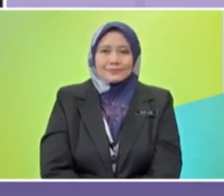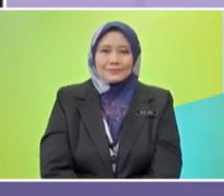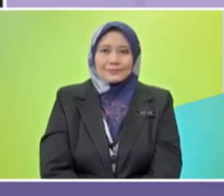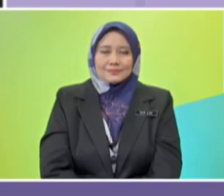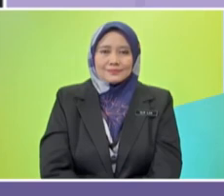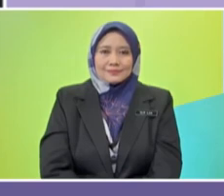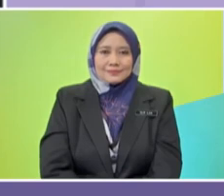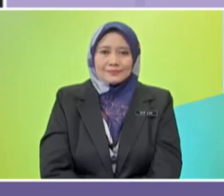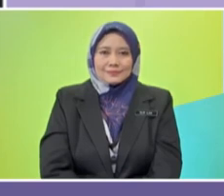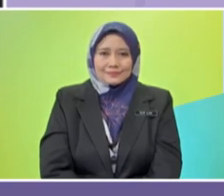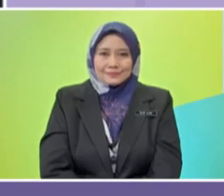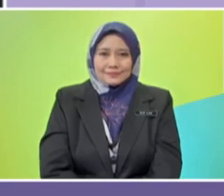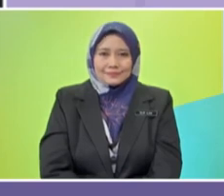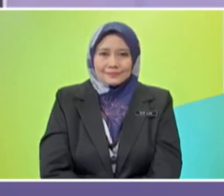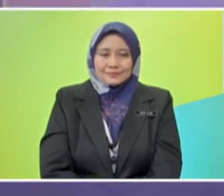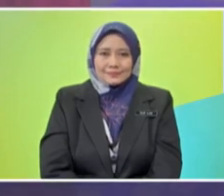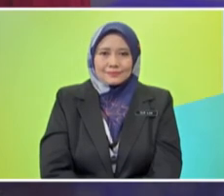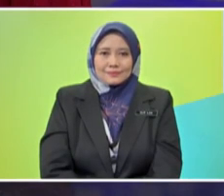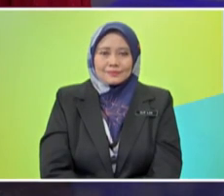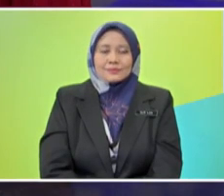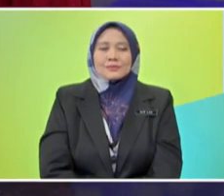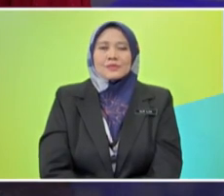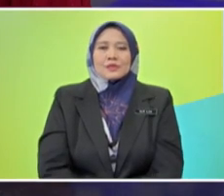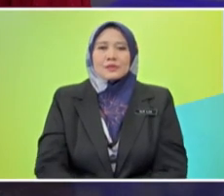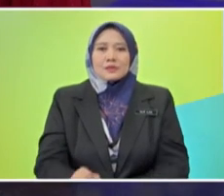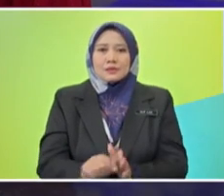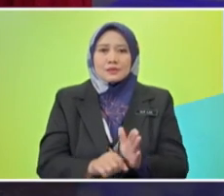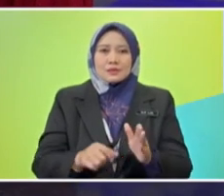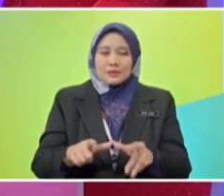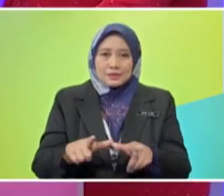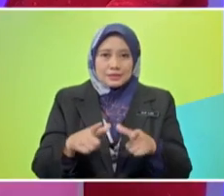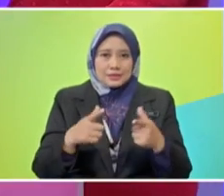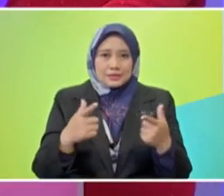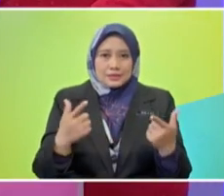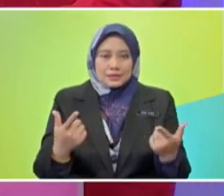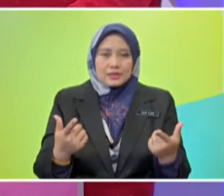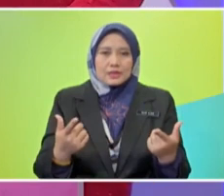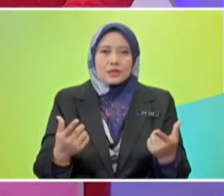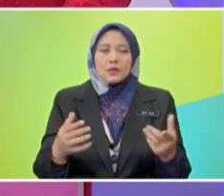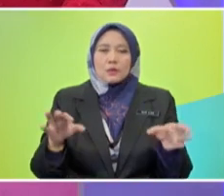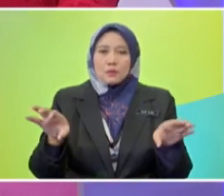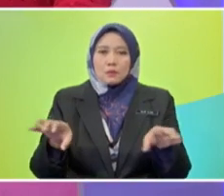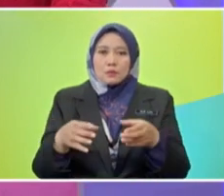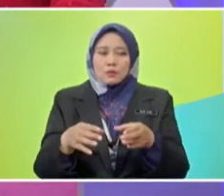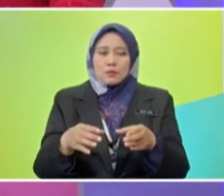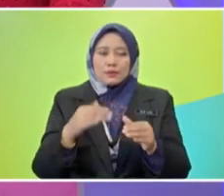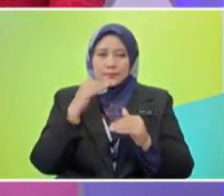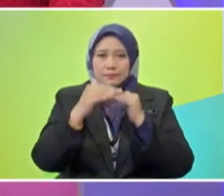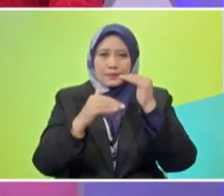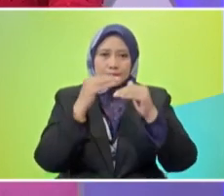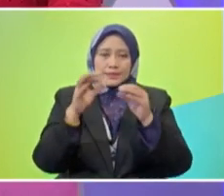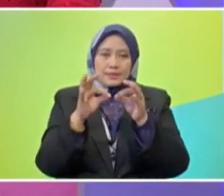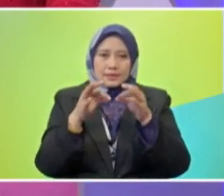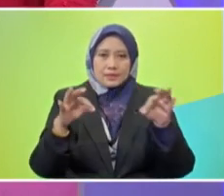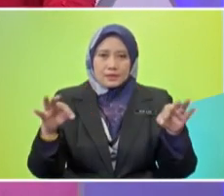Ya. Selain daripada membina ayat secara lisan, baik, cikgu juga mahu melihat